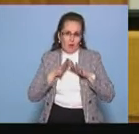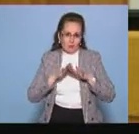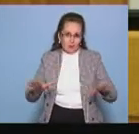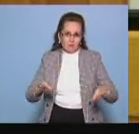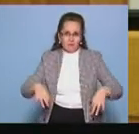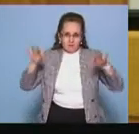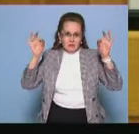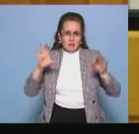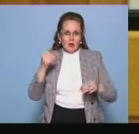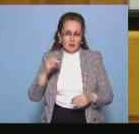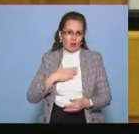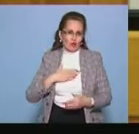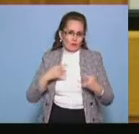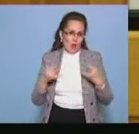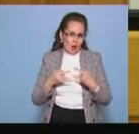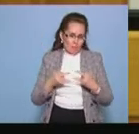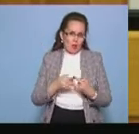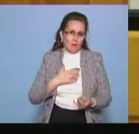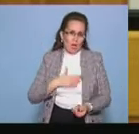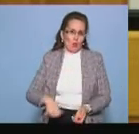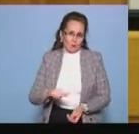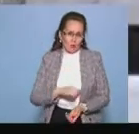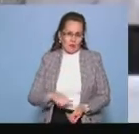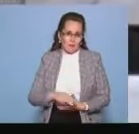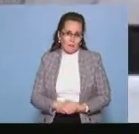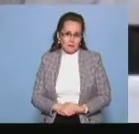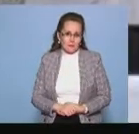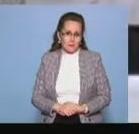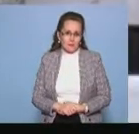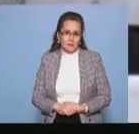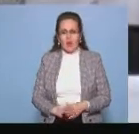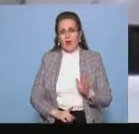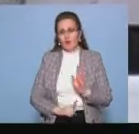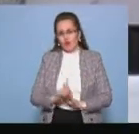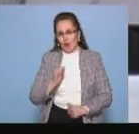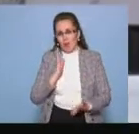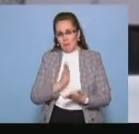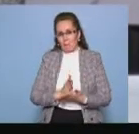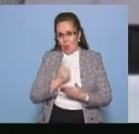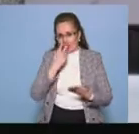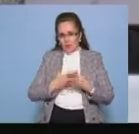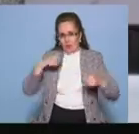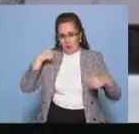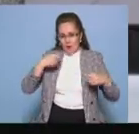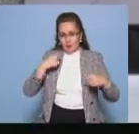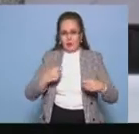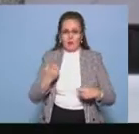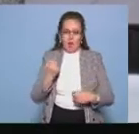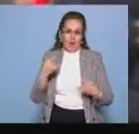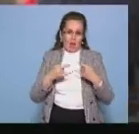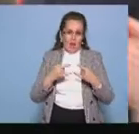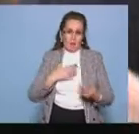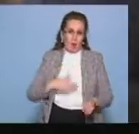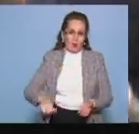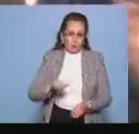сайте нашей телекомпании «Моя Удмуртия». Начало прямой трансляции на телеканале «Удмуртия» в 16